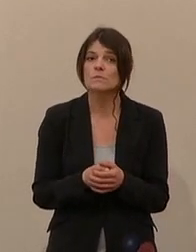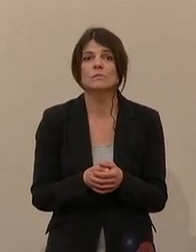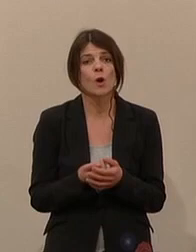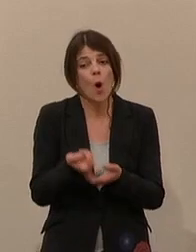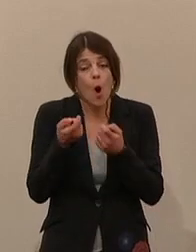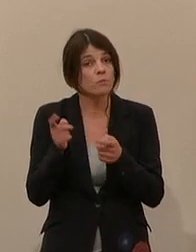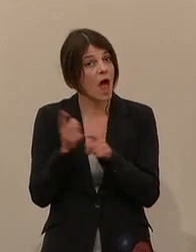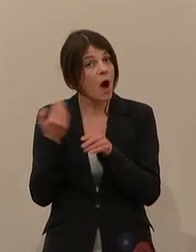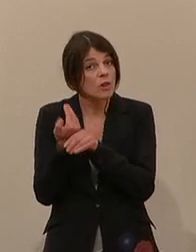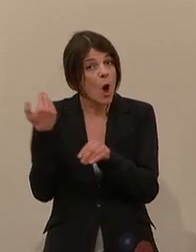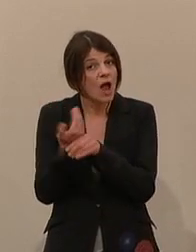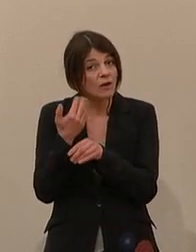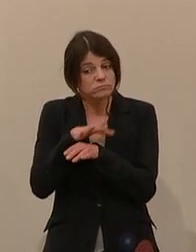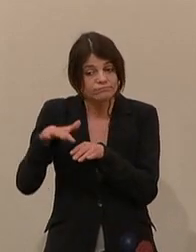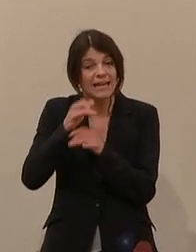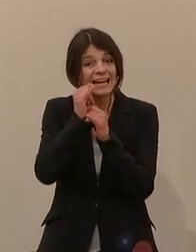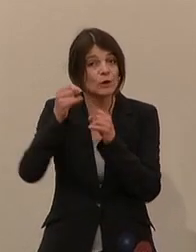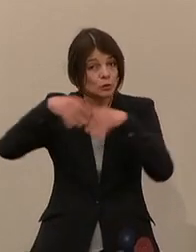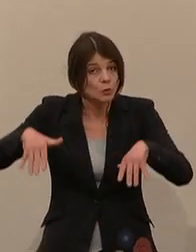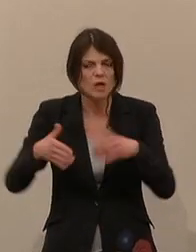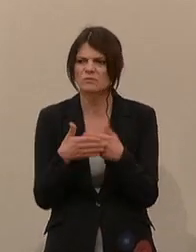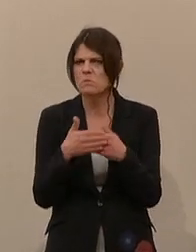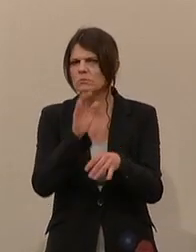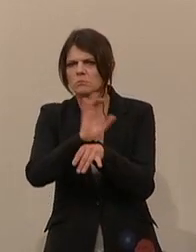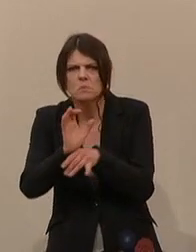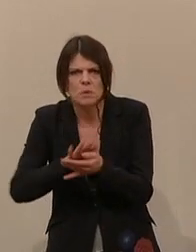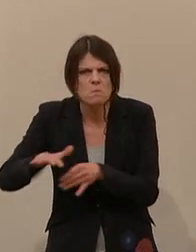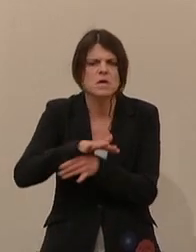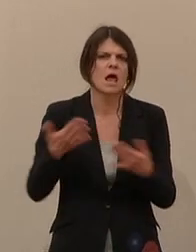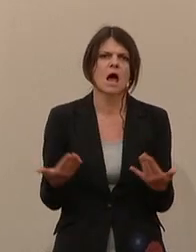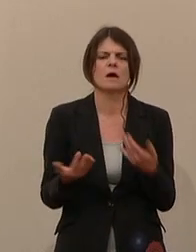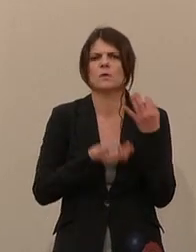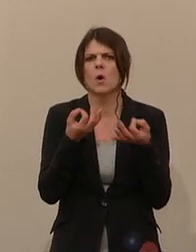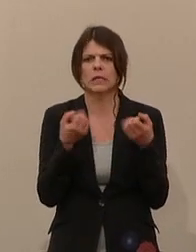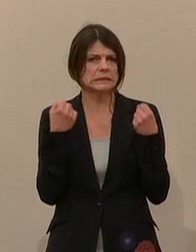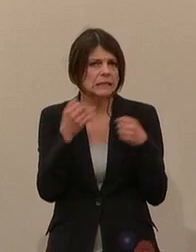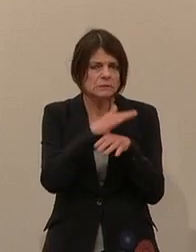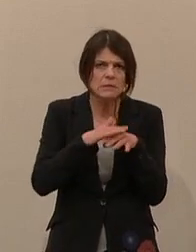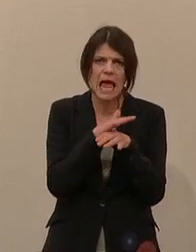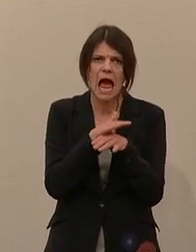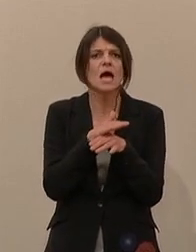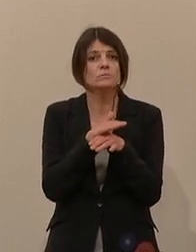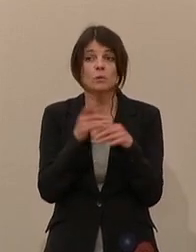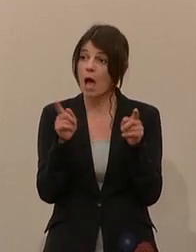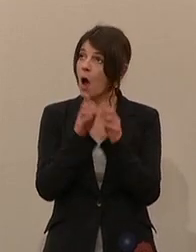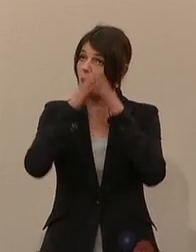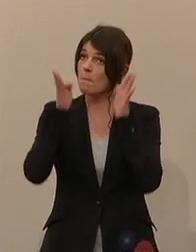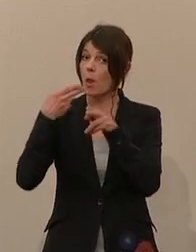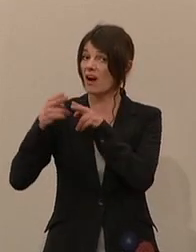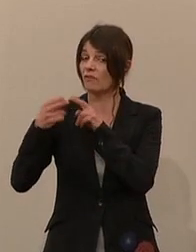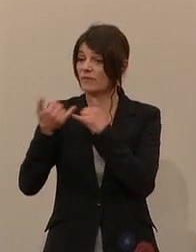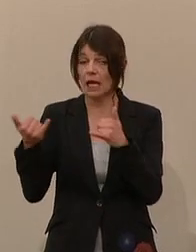Neuerungen, infrastrukturellen Neuerungen, sei es jetzt im IT-Bereich, sei es jetzt im Sicherheitsbereich oder auch in der